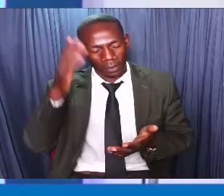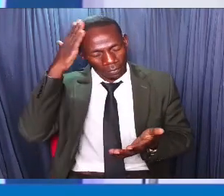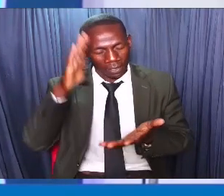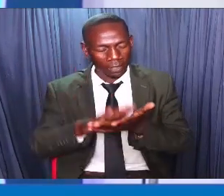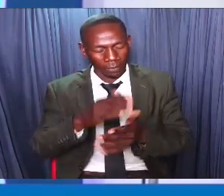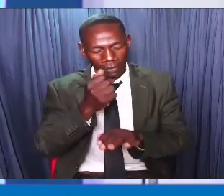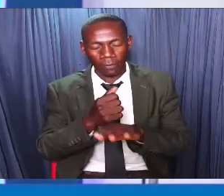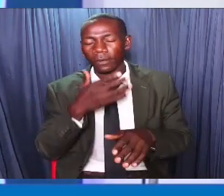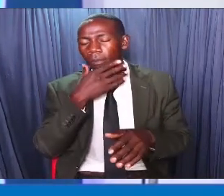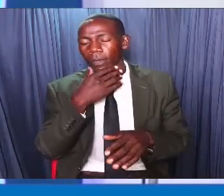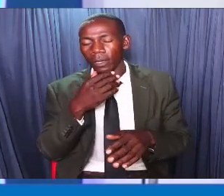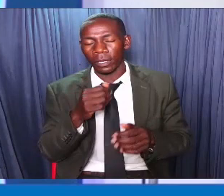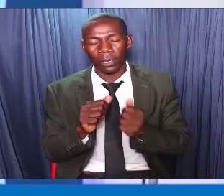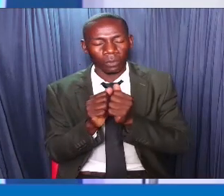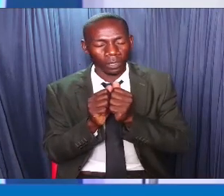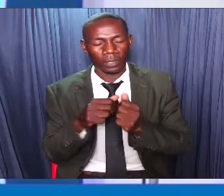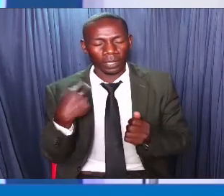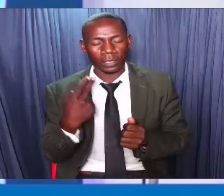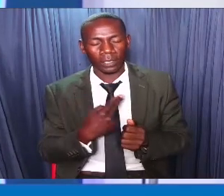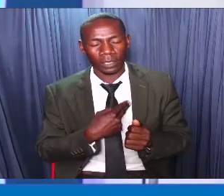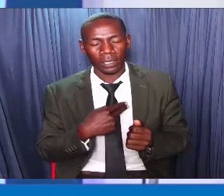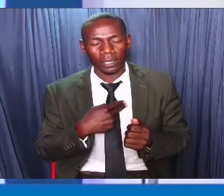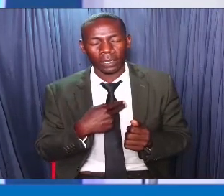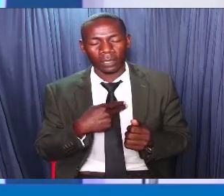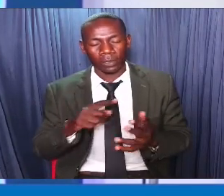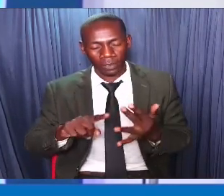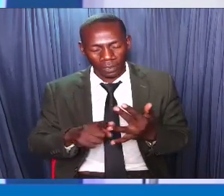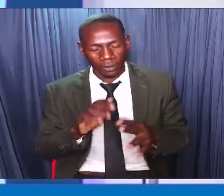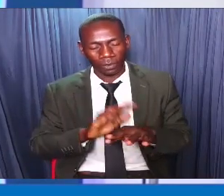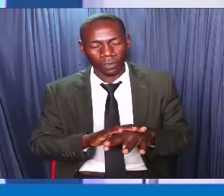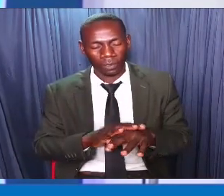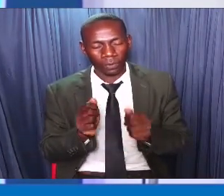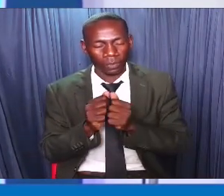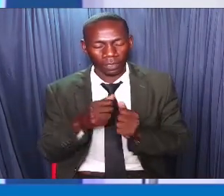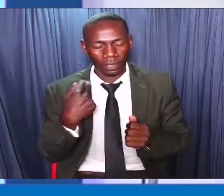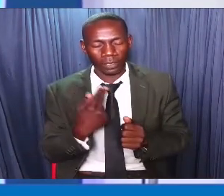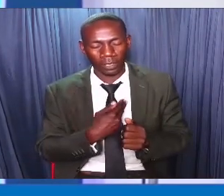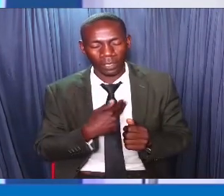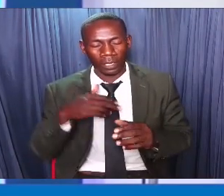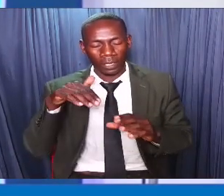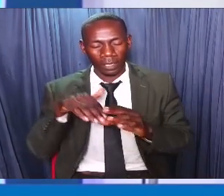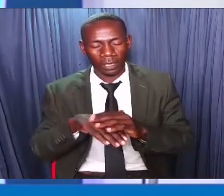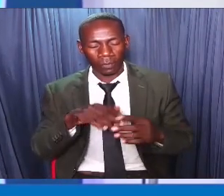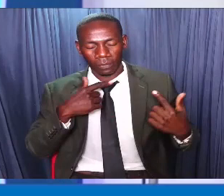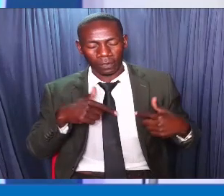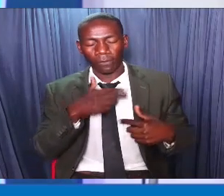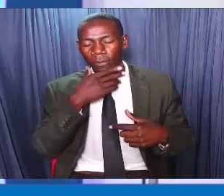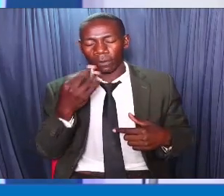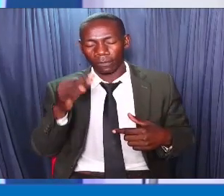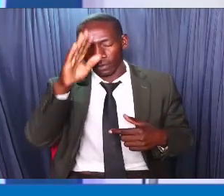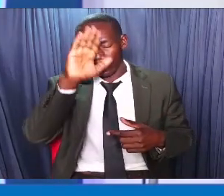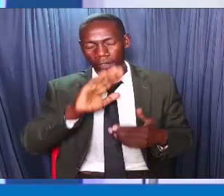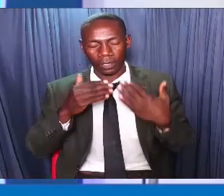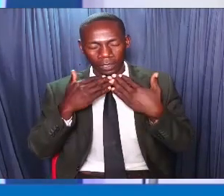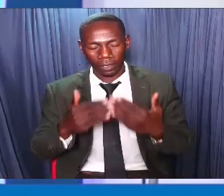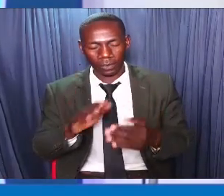Mungu wa mishinari uko pamoja nasi na unaanza vyema pamoja nasi ndani ya moyo wa mtumishi wako.